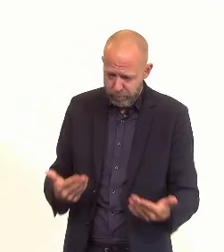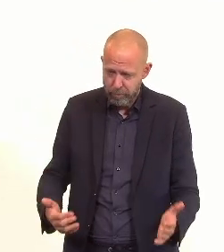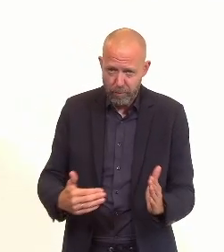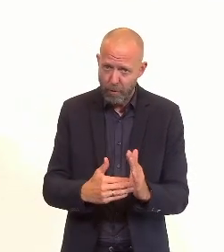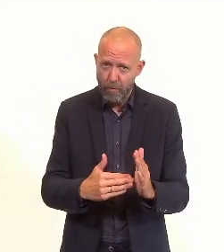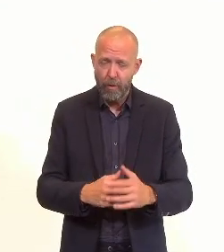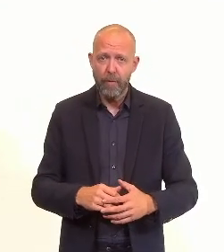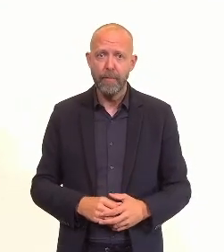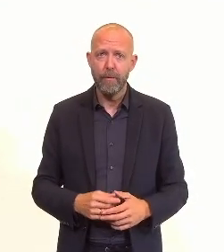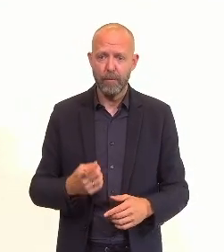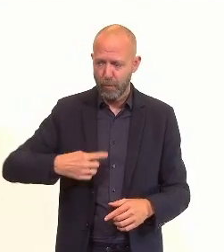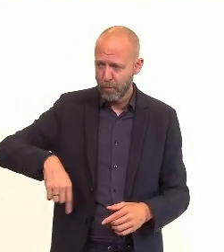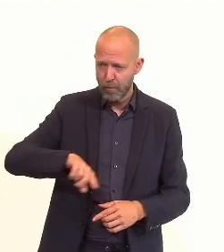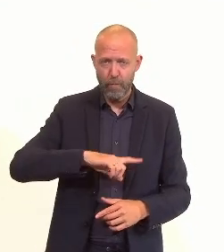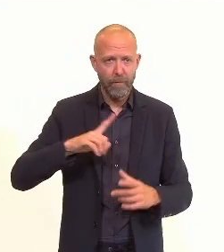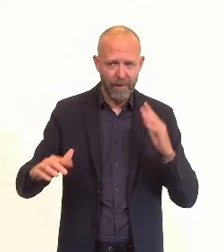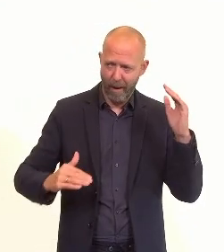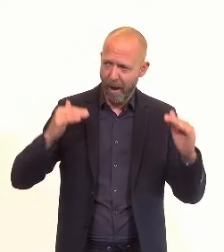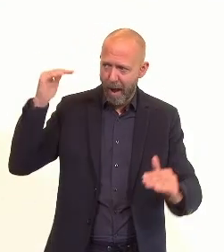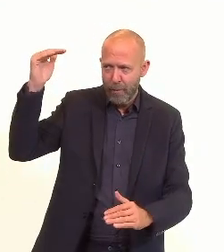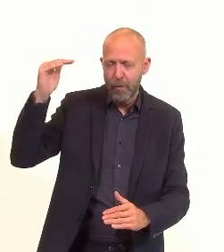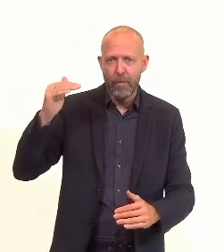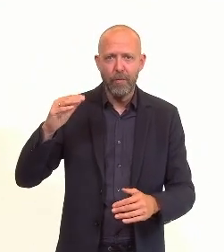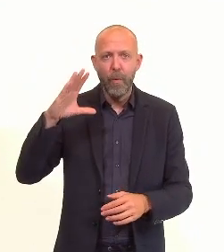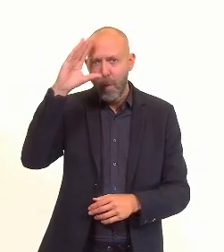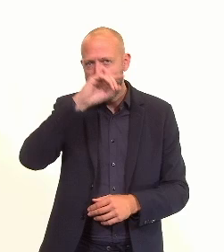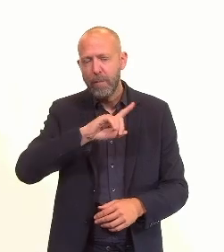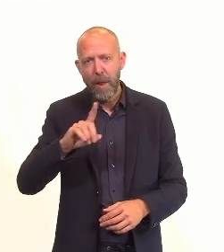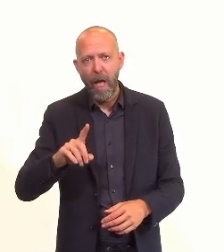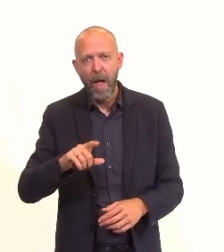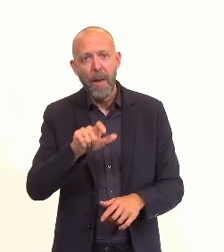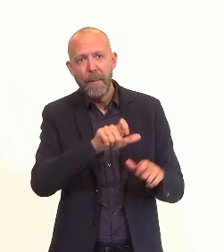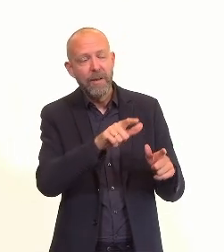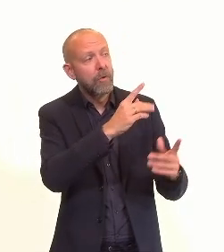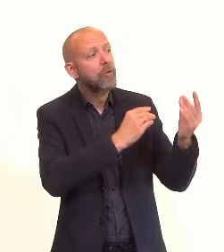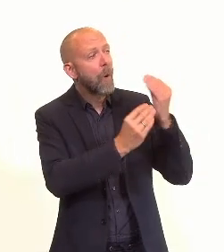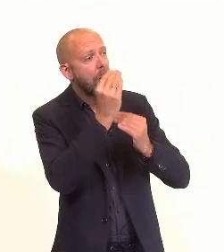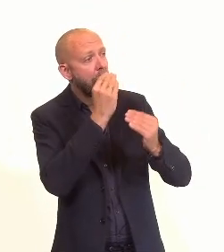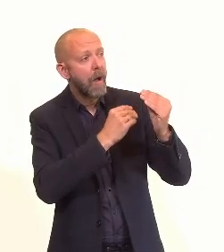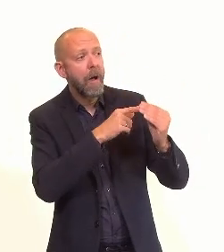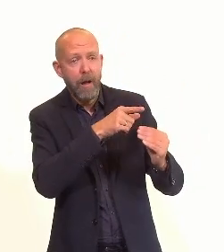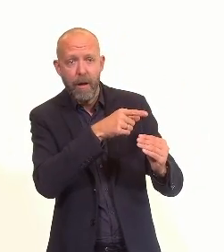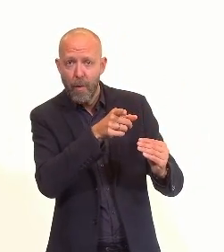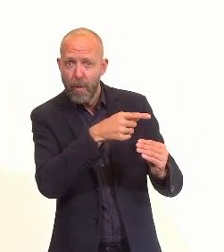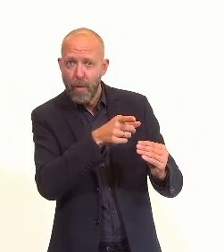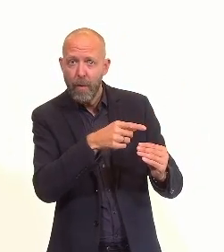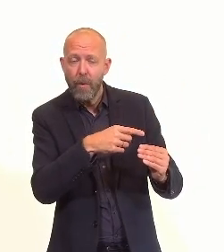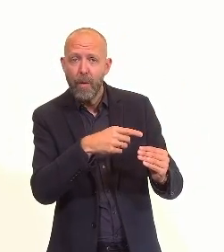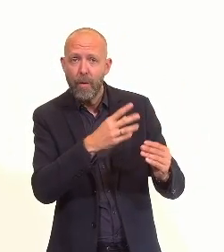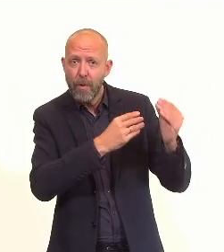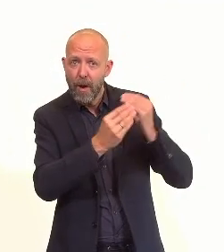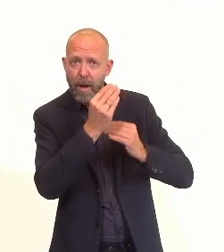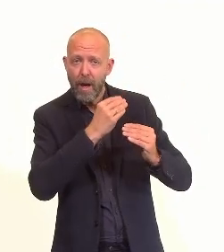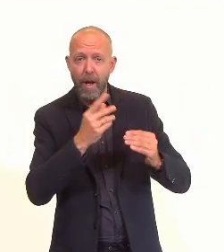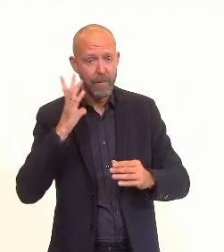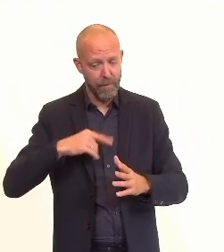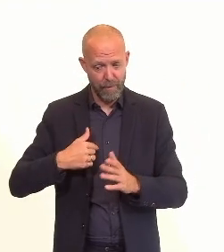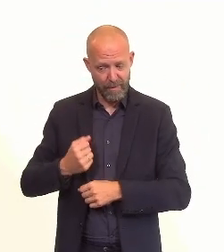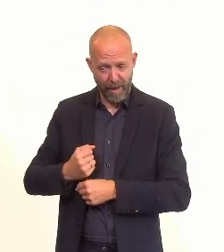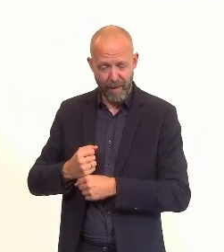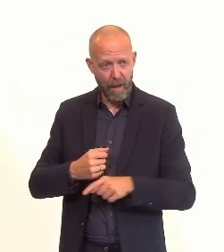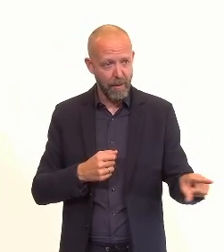Et nous sommes des adultes. Il ne faut pas oublier que ceux qui sont en train de nous soigner, eh bien, quand on travaillait, nous, ils n'étaient pas